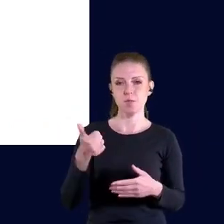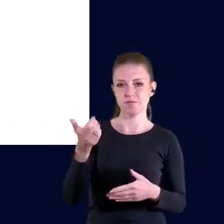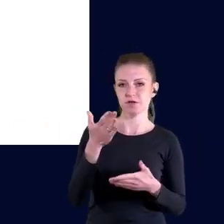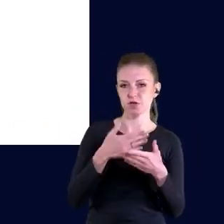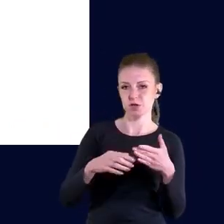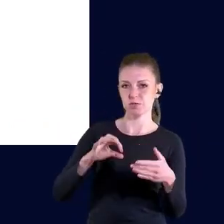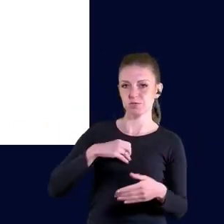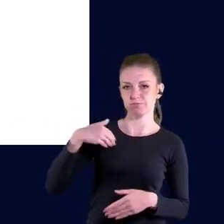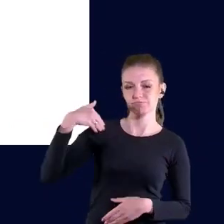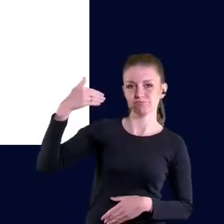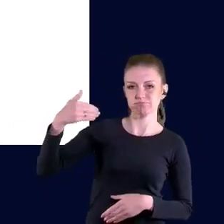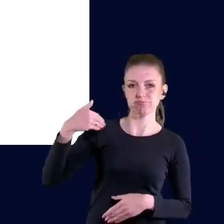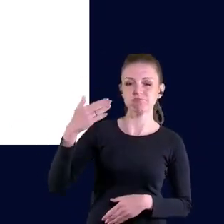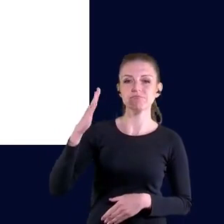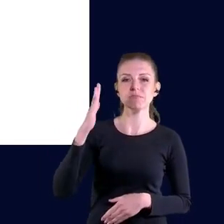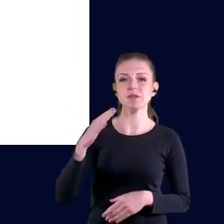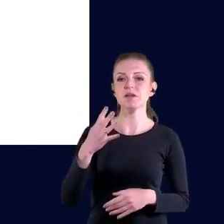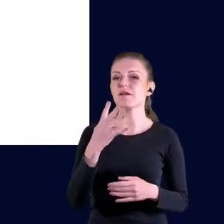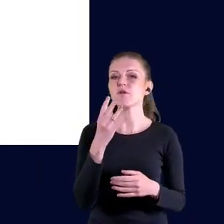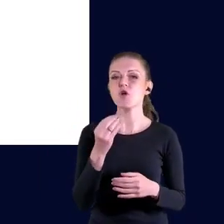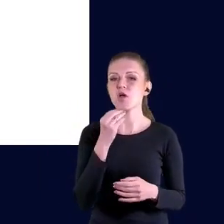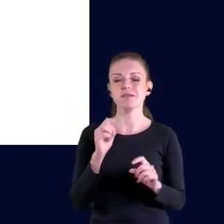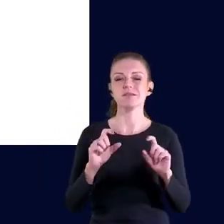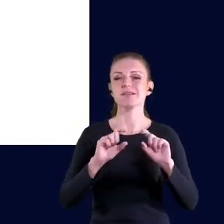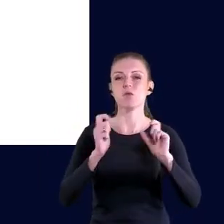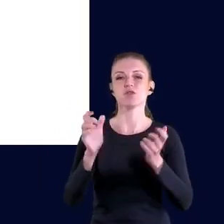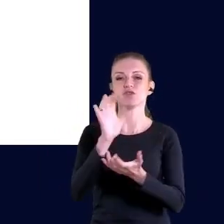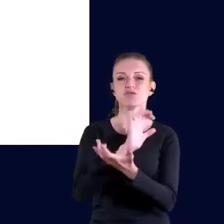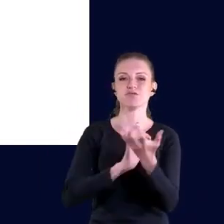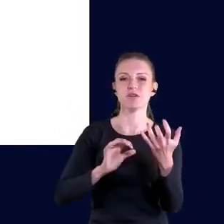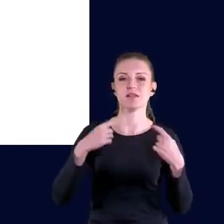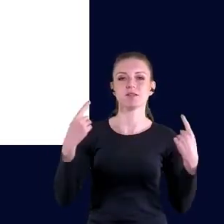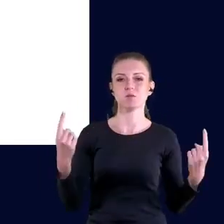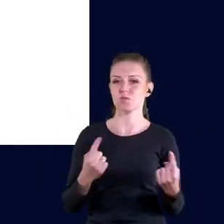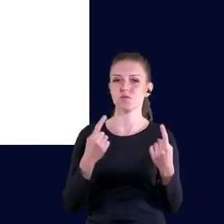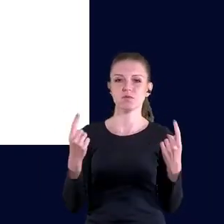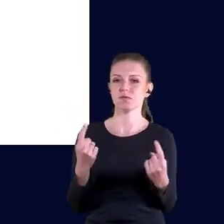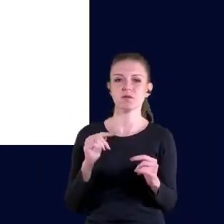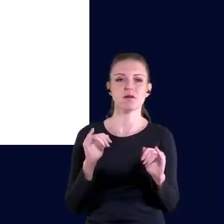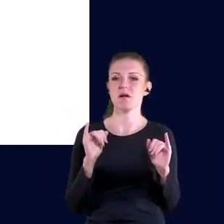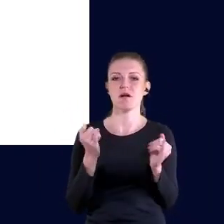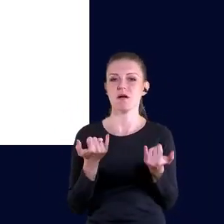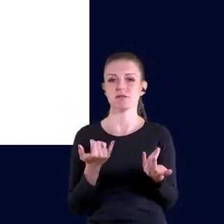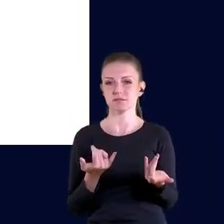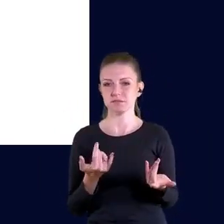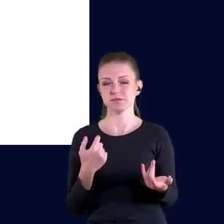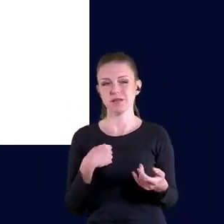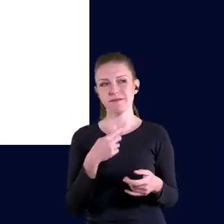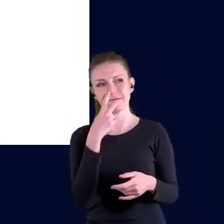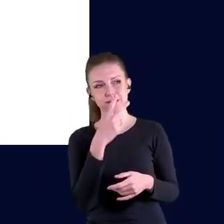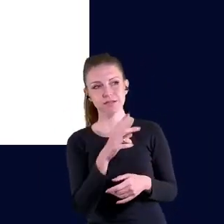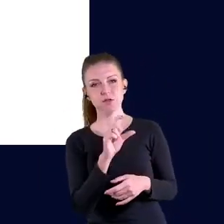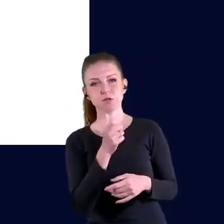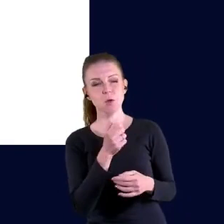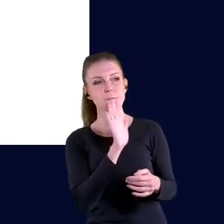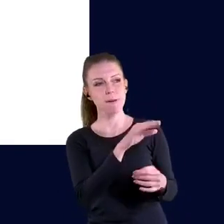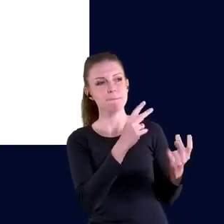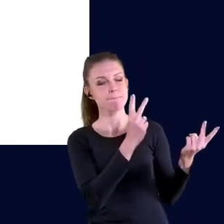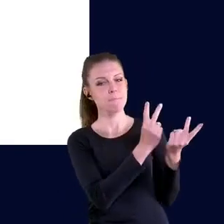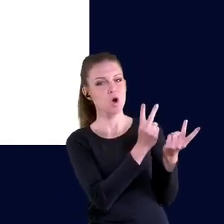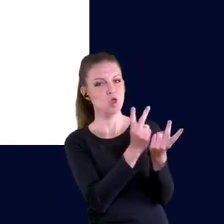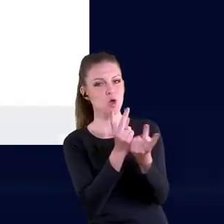będzie poświęcona sytuacji globalnej oraz i opowiem w niej o dostrzegane przeze mnie podobieństwach i różnicach